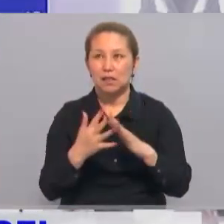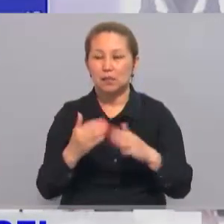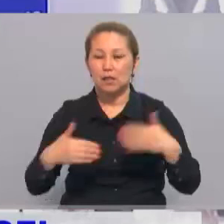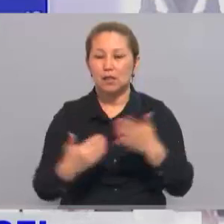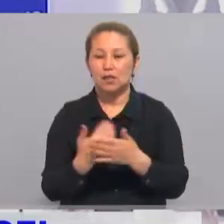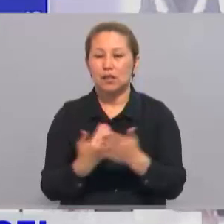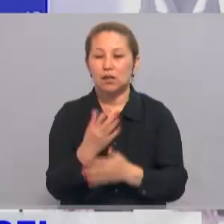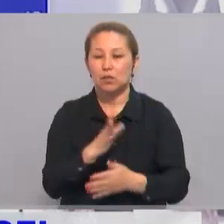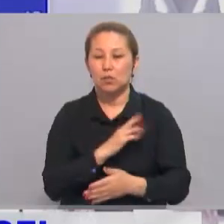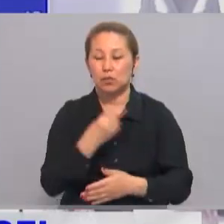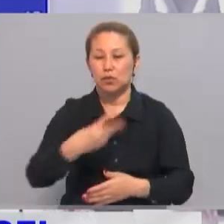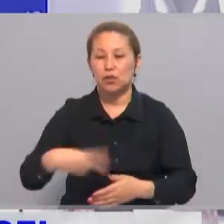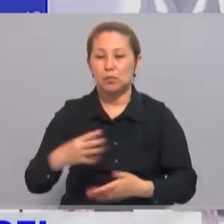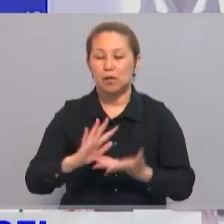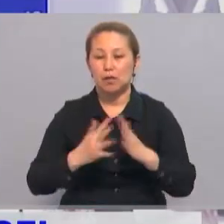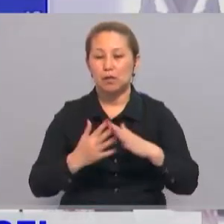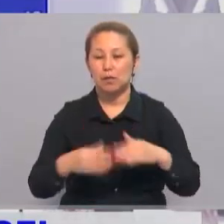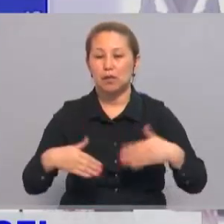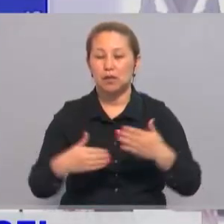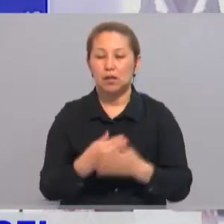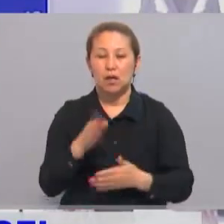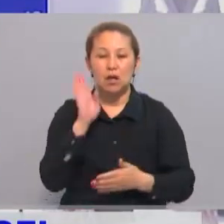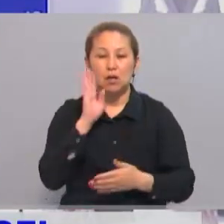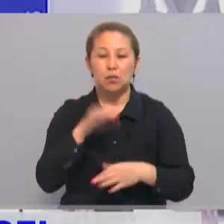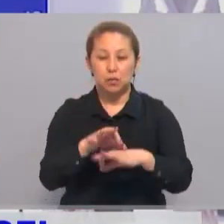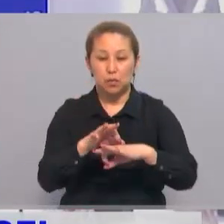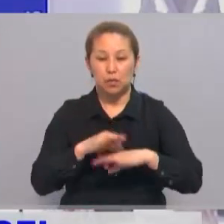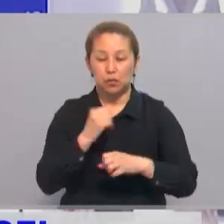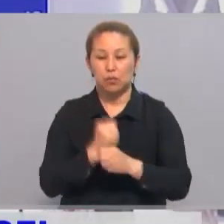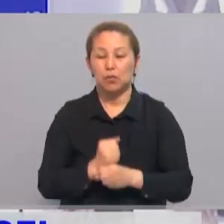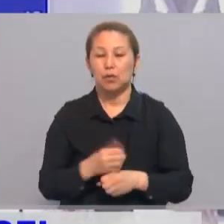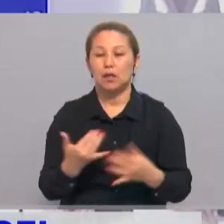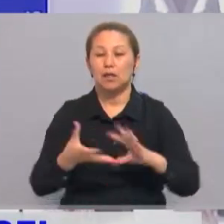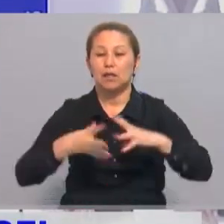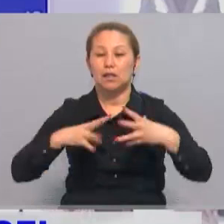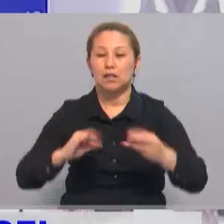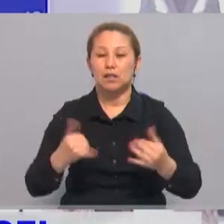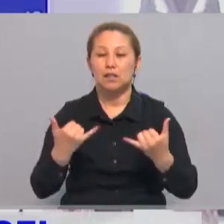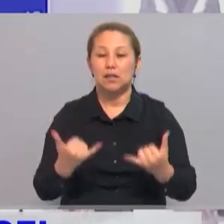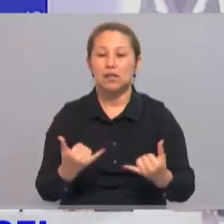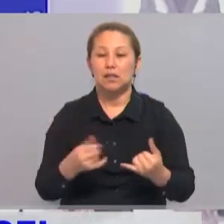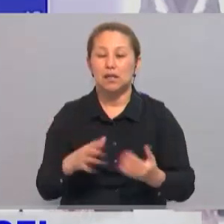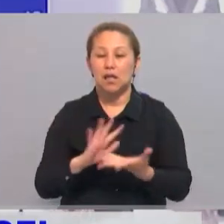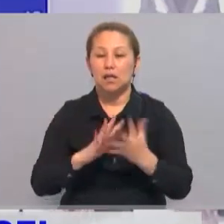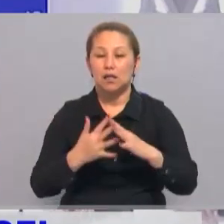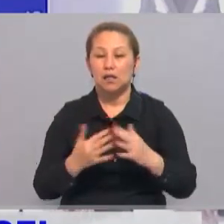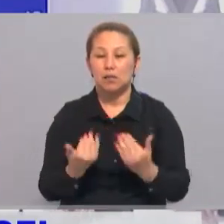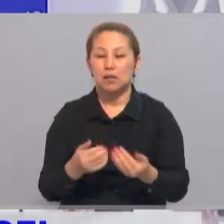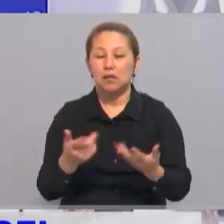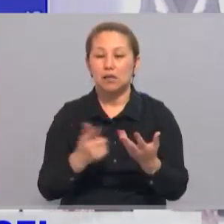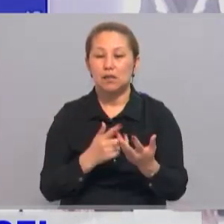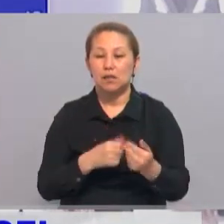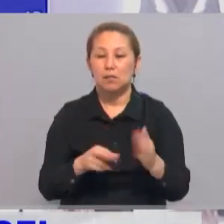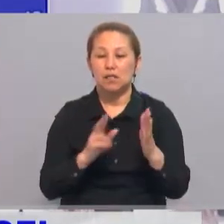жаңартылды, 20 елді мекенде жаңа ауыз су құбыры тартылды. Нәтижесінде қазір елді мекендердің санымен